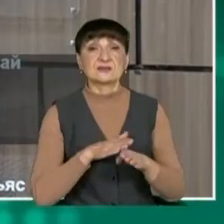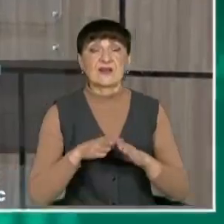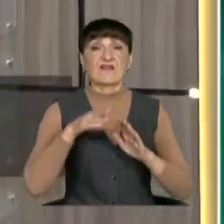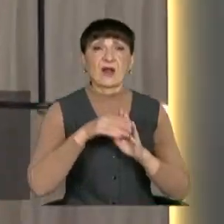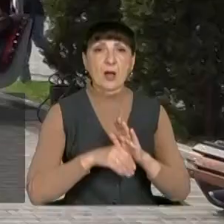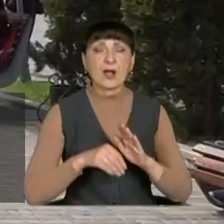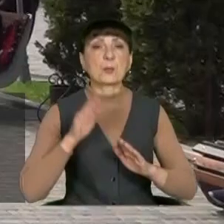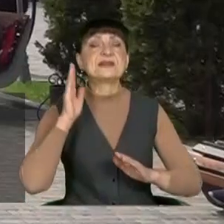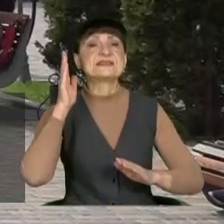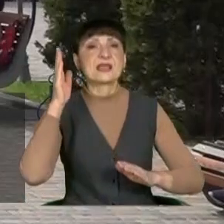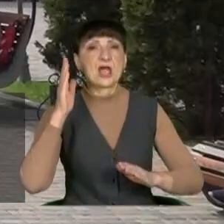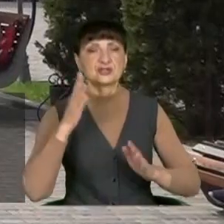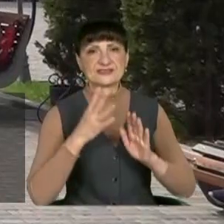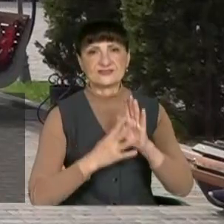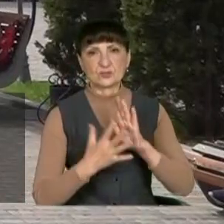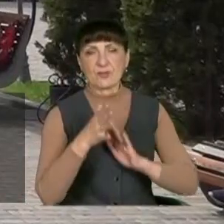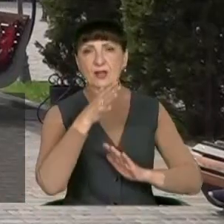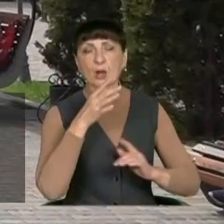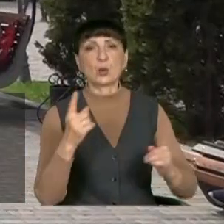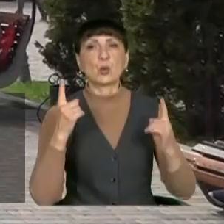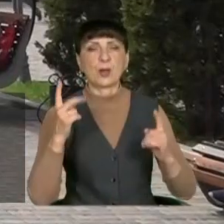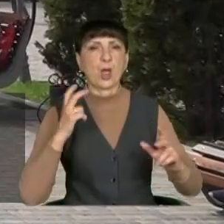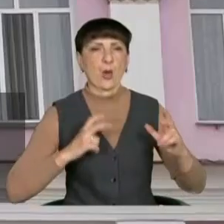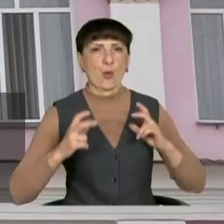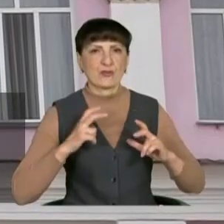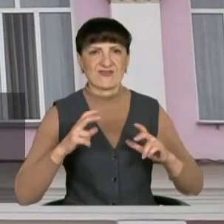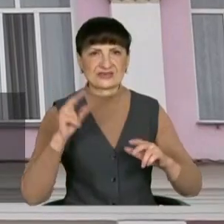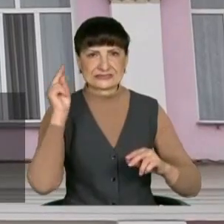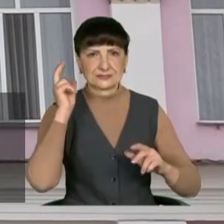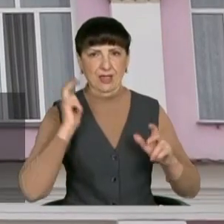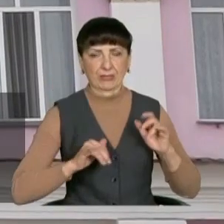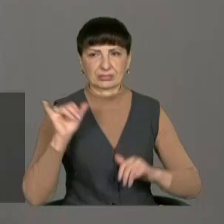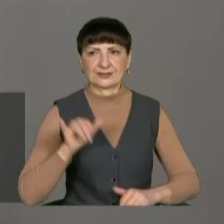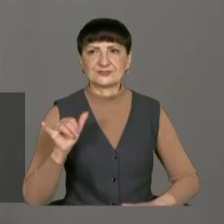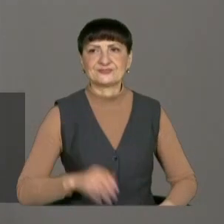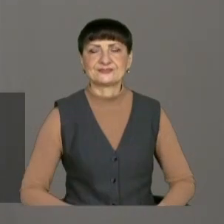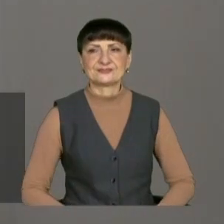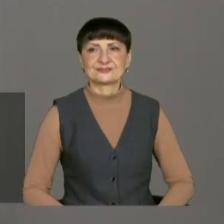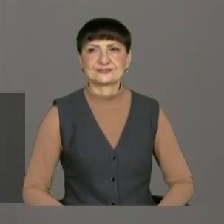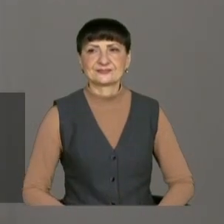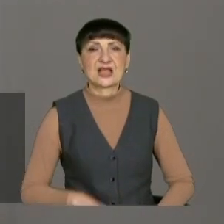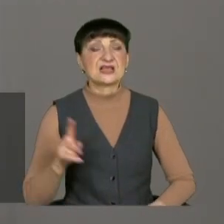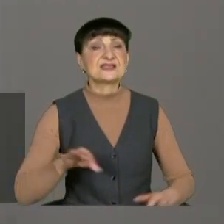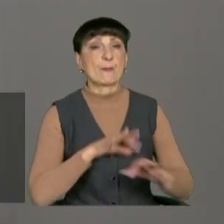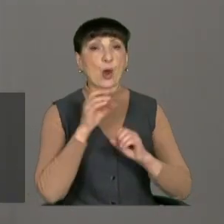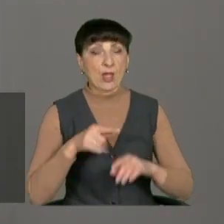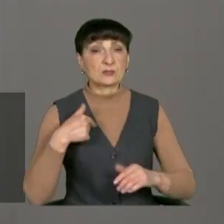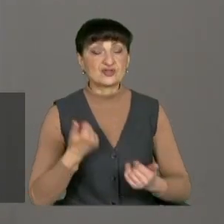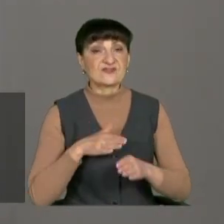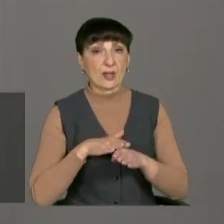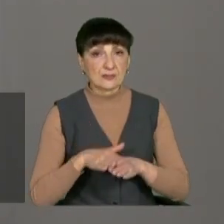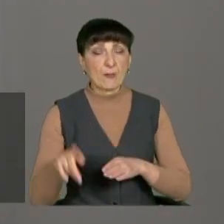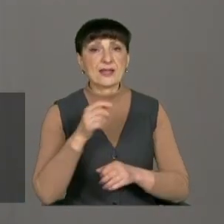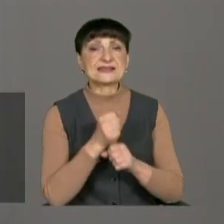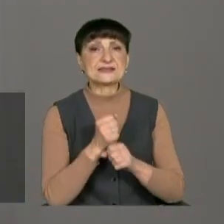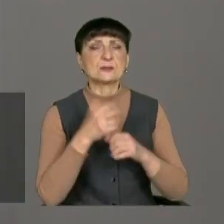рамках предстоящего 95-летнего юбилея учебного заведения. Те проекты, которые мы сегодня реализуем, они сделаны